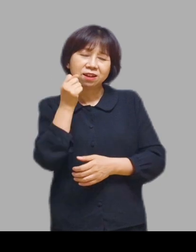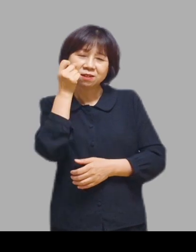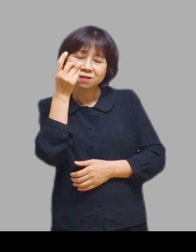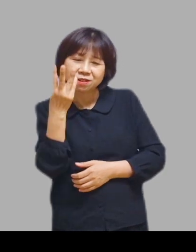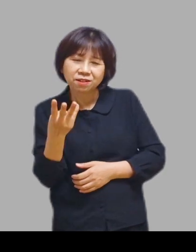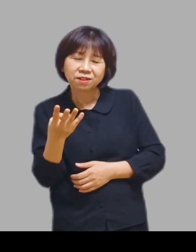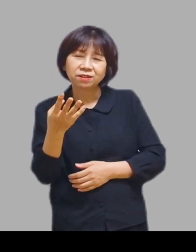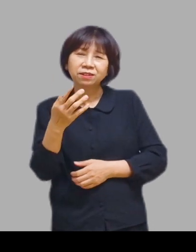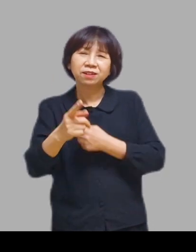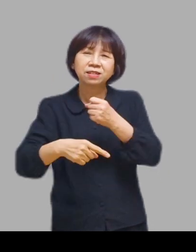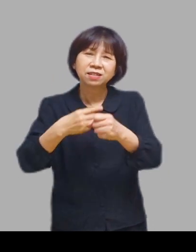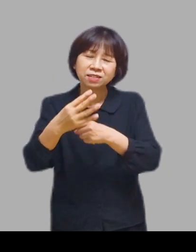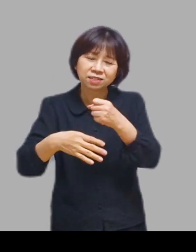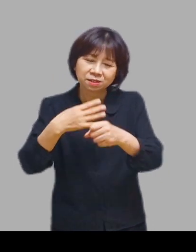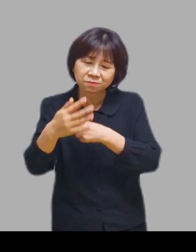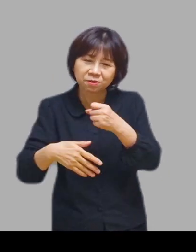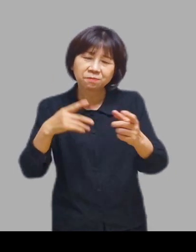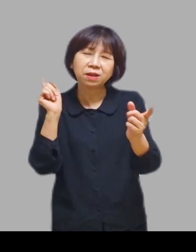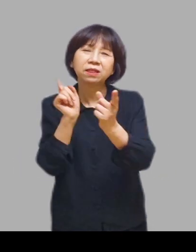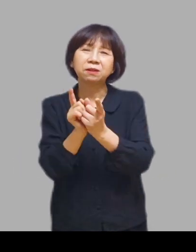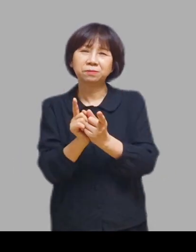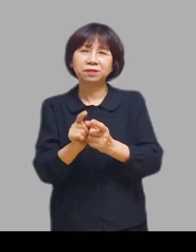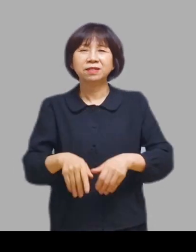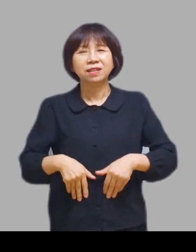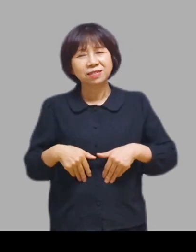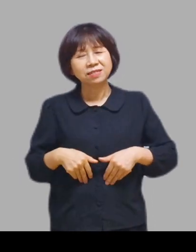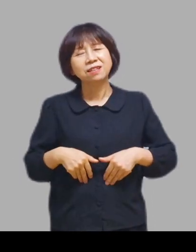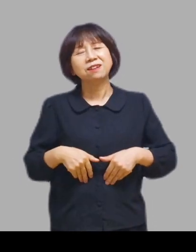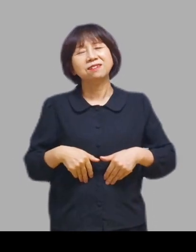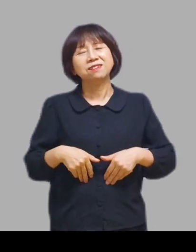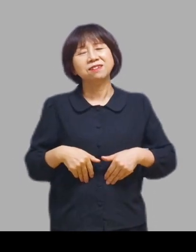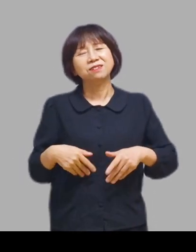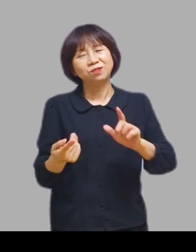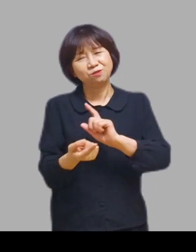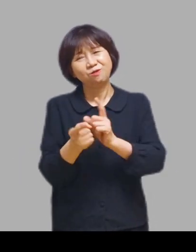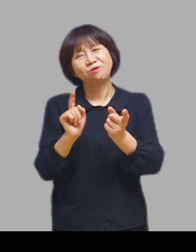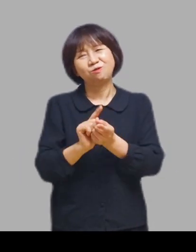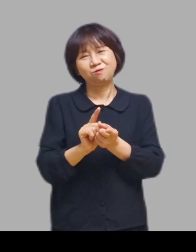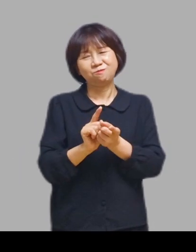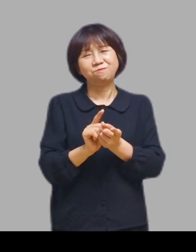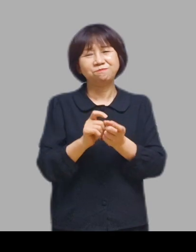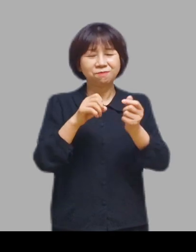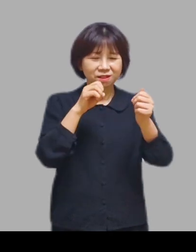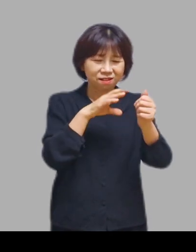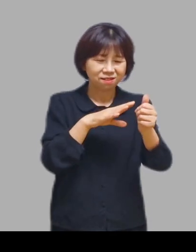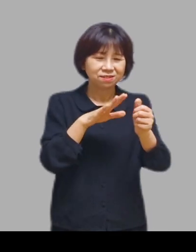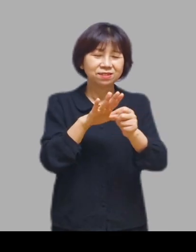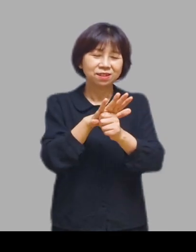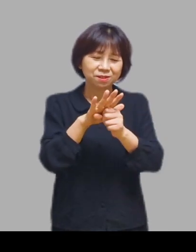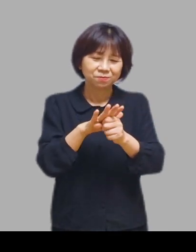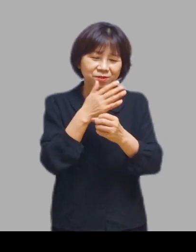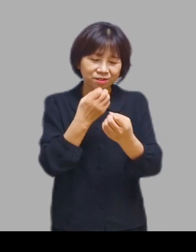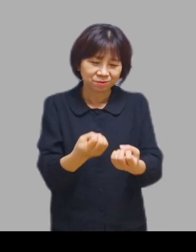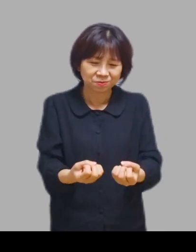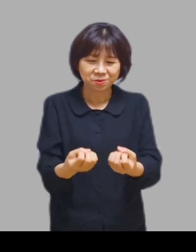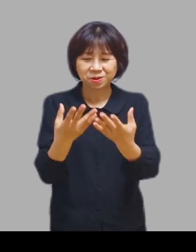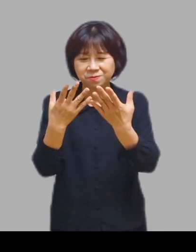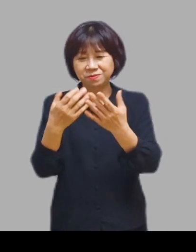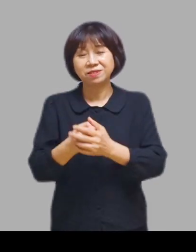만나는 사람들에게도 따뜻한 말 한마디를 건넸으면 좋겠어요. 사랑합니다.